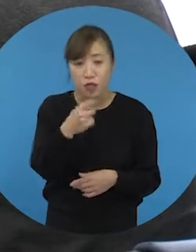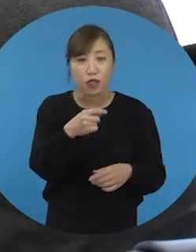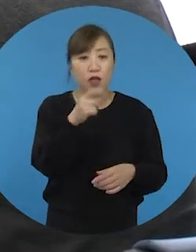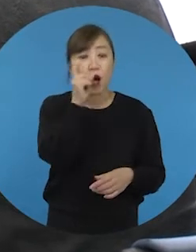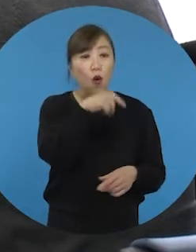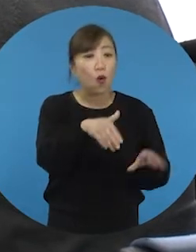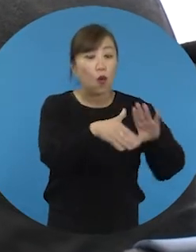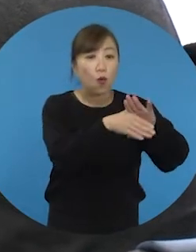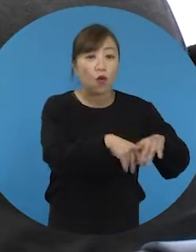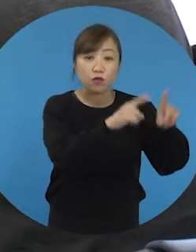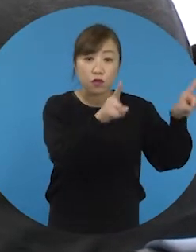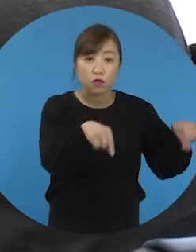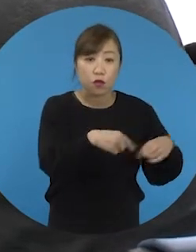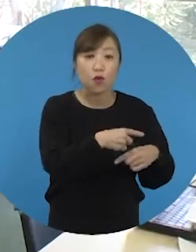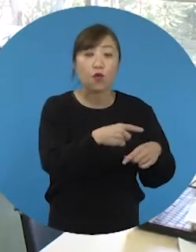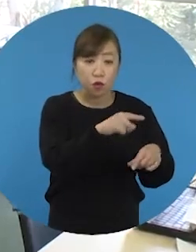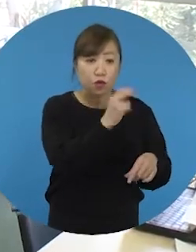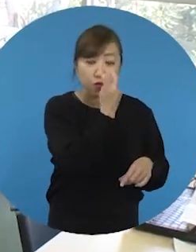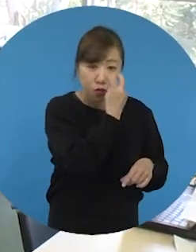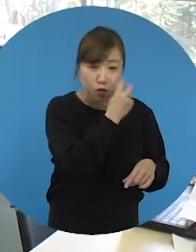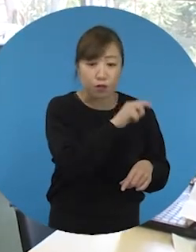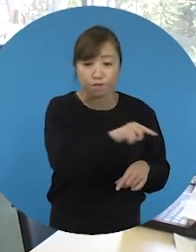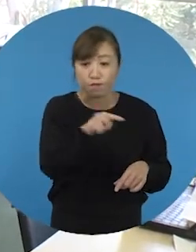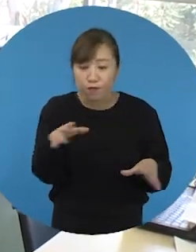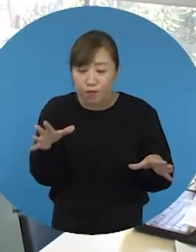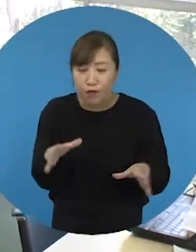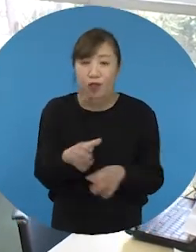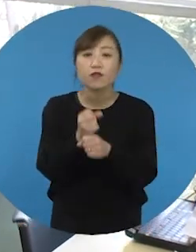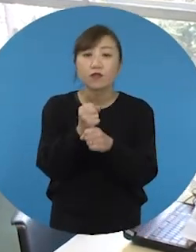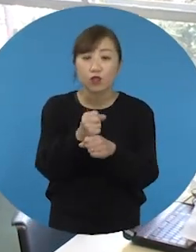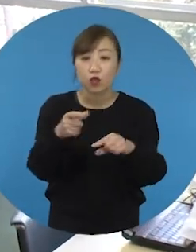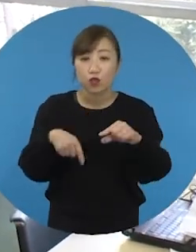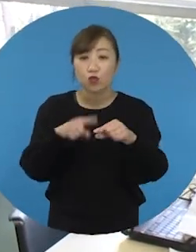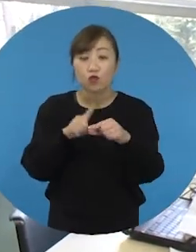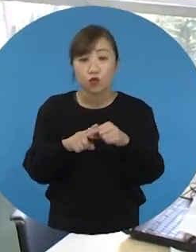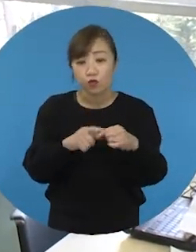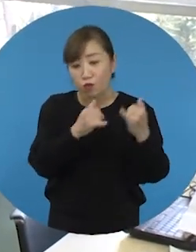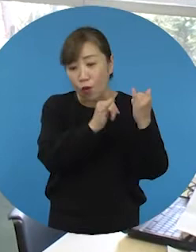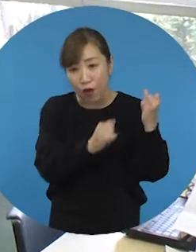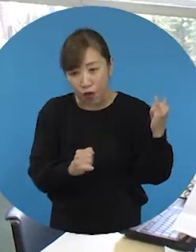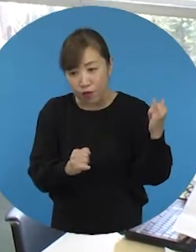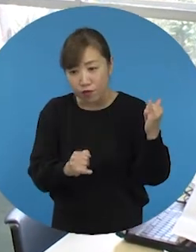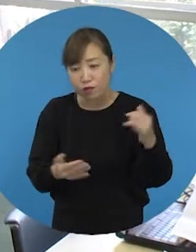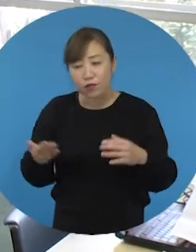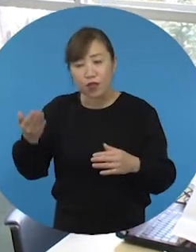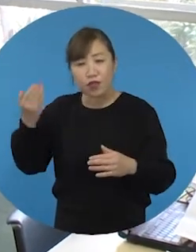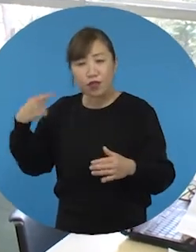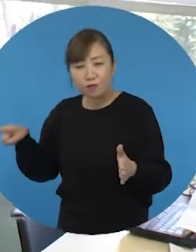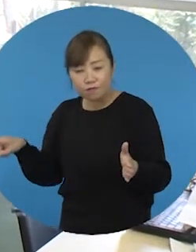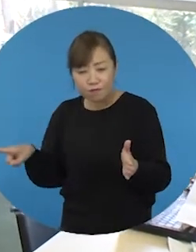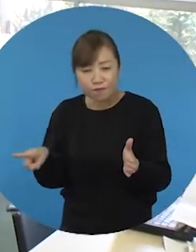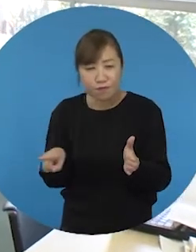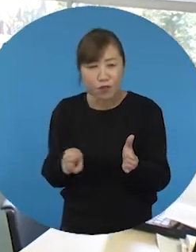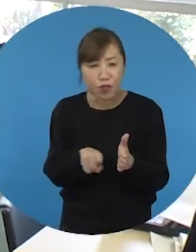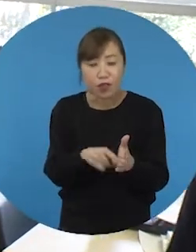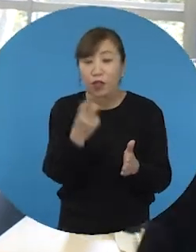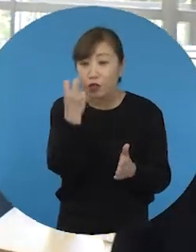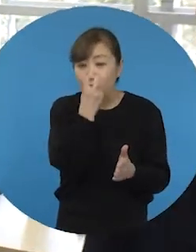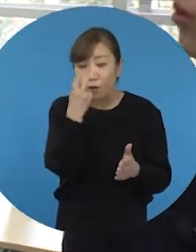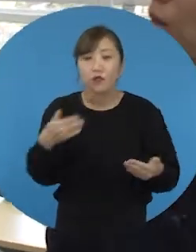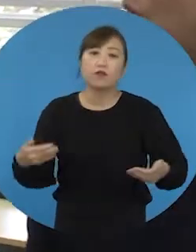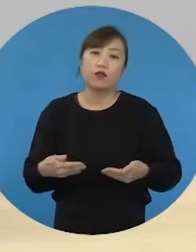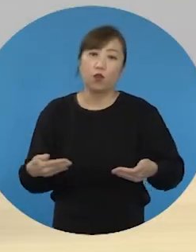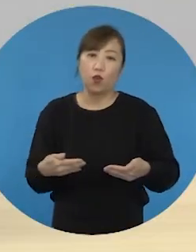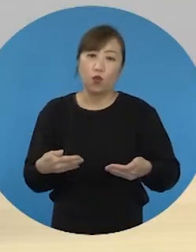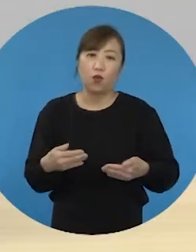まあ、いろんなものをまとめまして府中の歴史を古代から現代まで調べていきましょうと、そういうような話